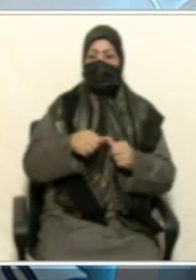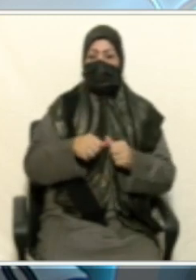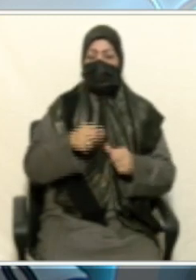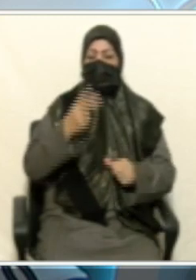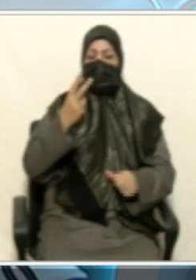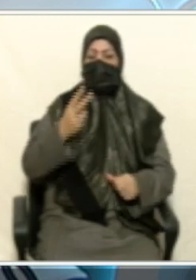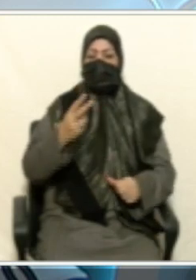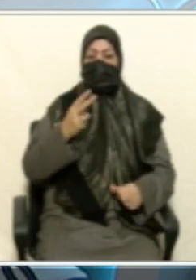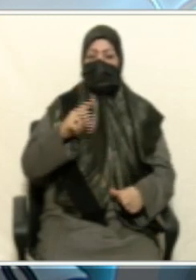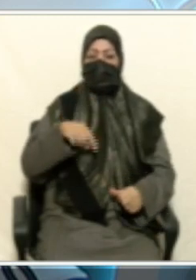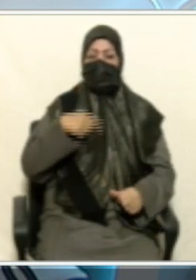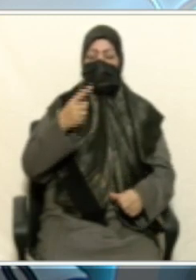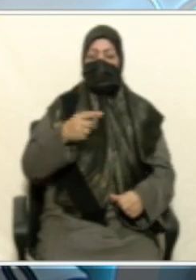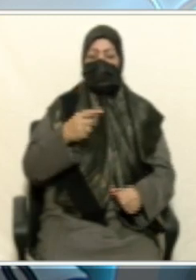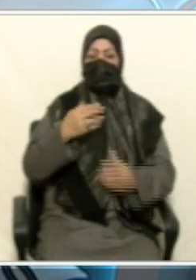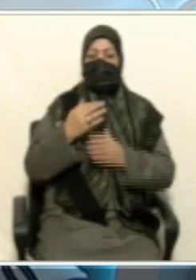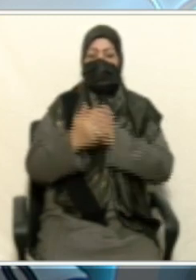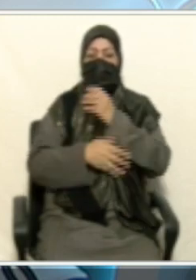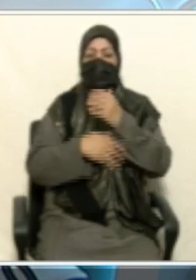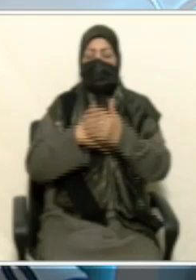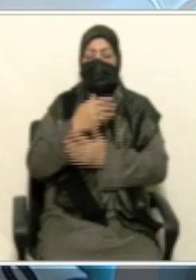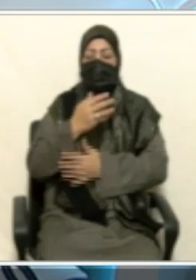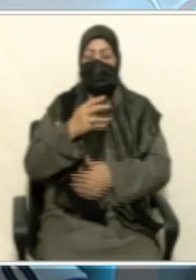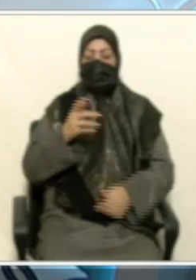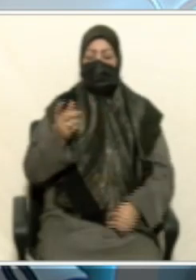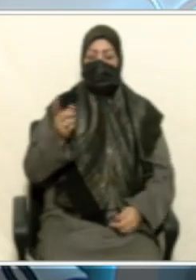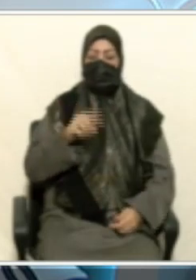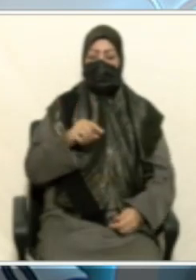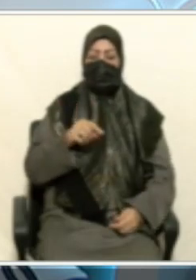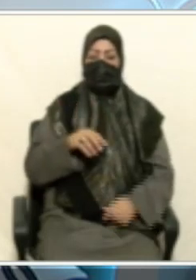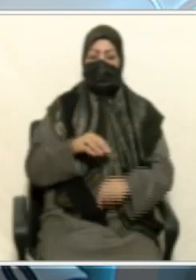بعض من الناس انكرها عني فما نعرفش.